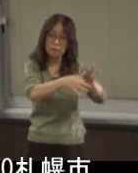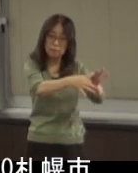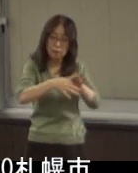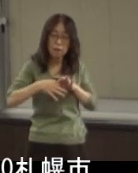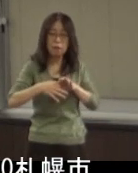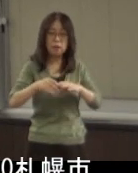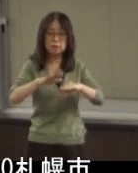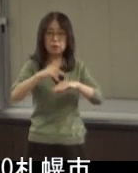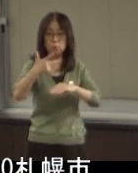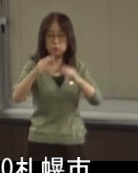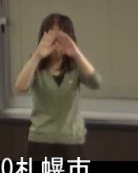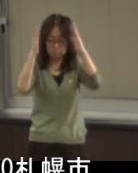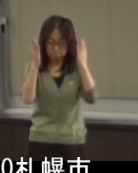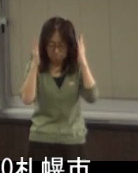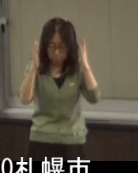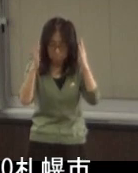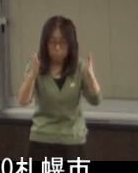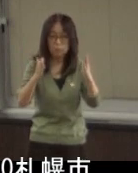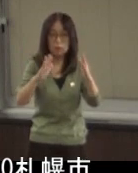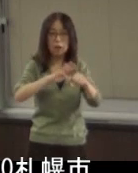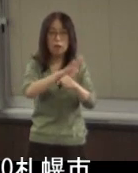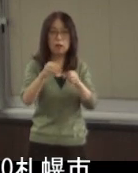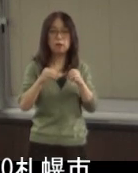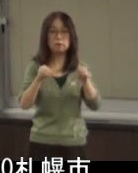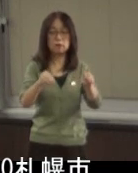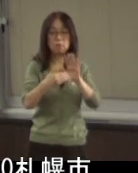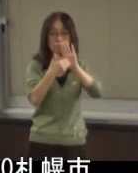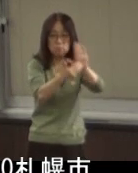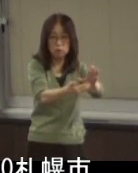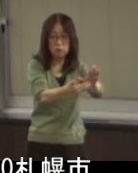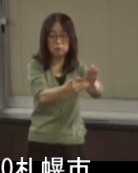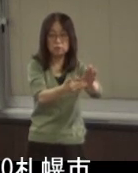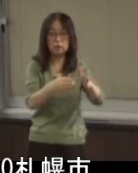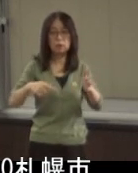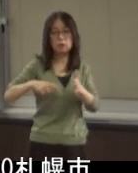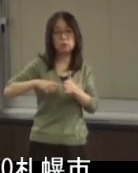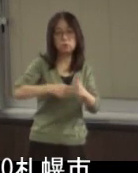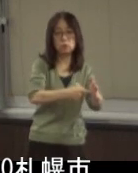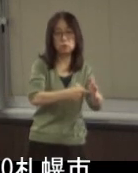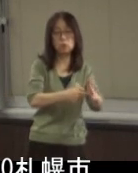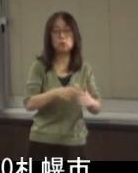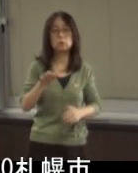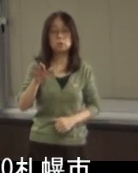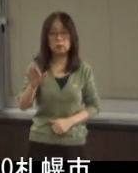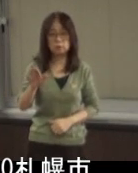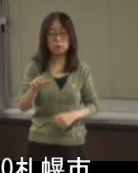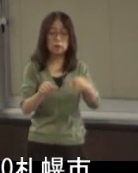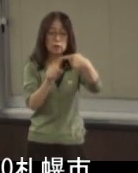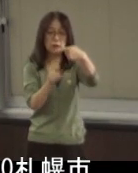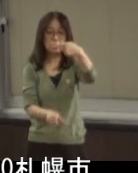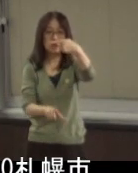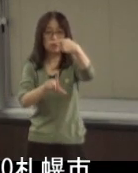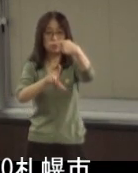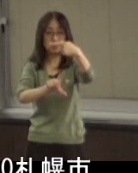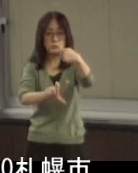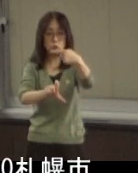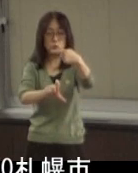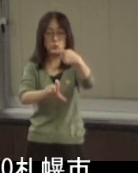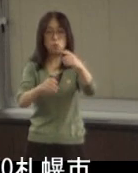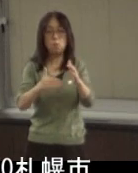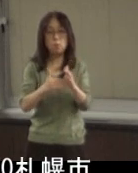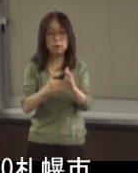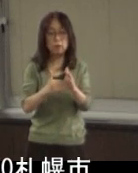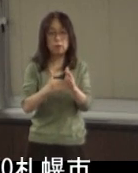感染予防対策に取り組んでまいりたいというふうに思っているところでございます。1月15日までの期